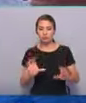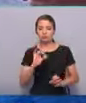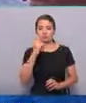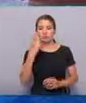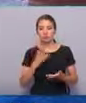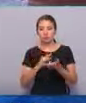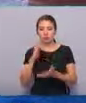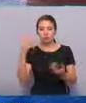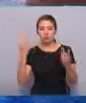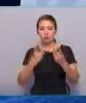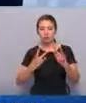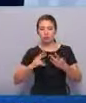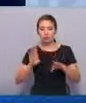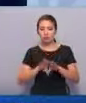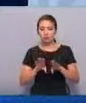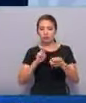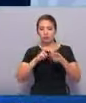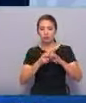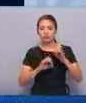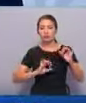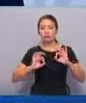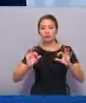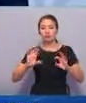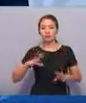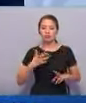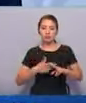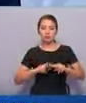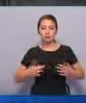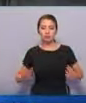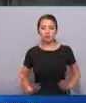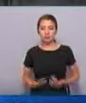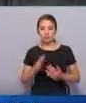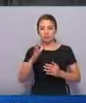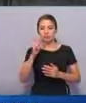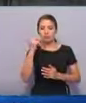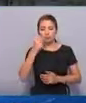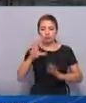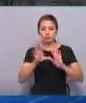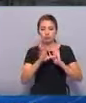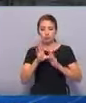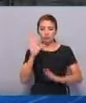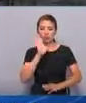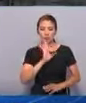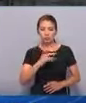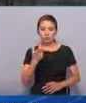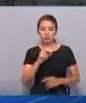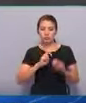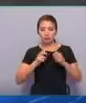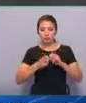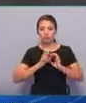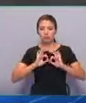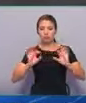әлеуметтік нысандардың қажеттілігі сынды проблемалар көтерілді. Сонымен қатар тұрғындарды сапалы электр қуаты мен ауыз су және газ мәселесі